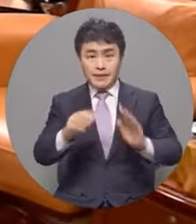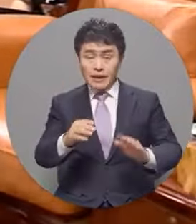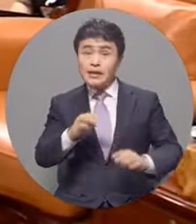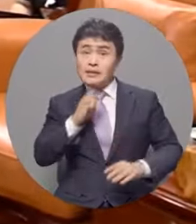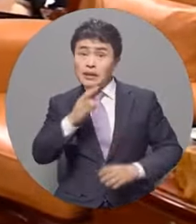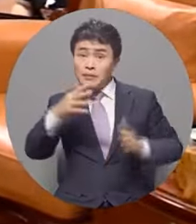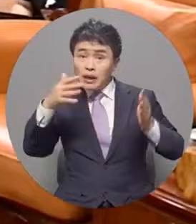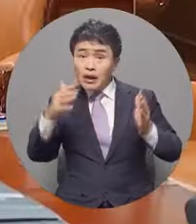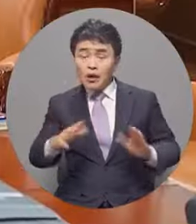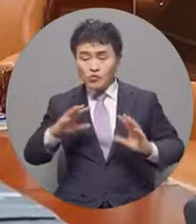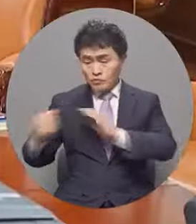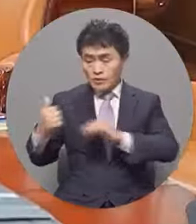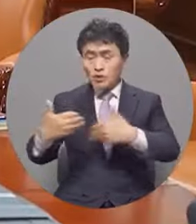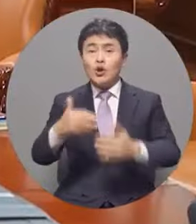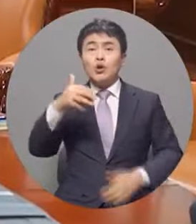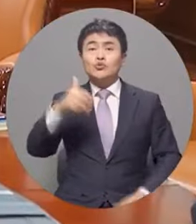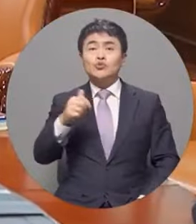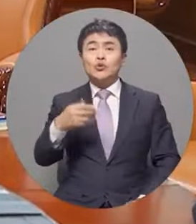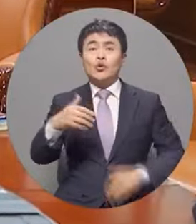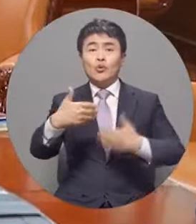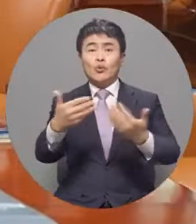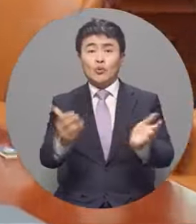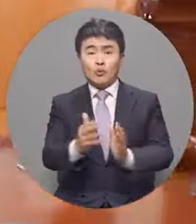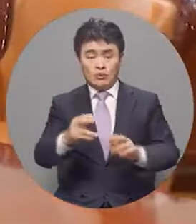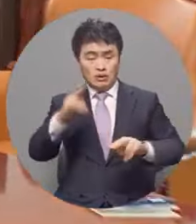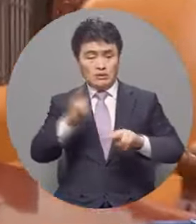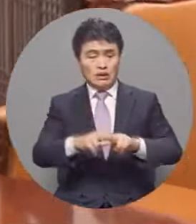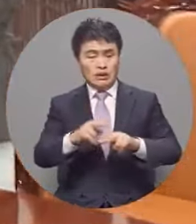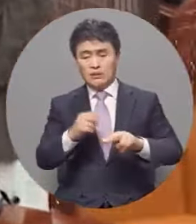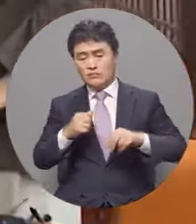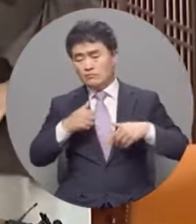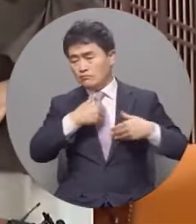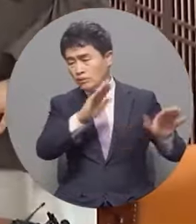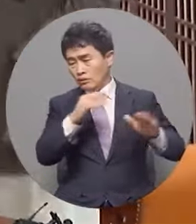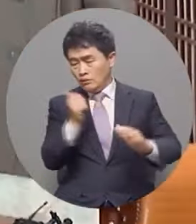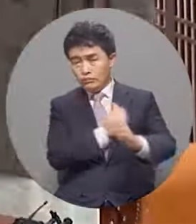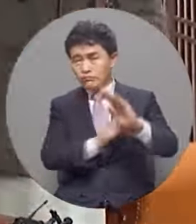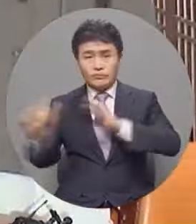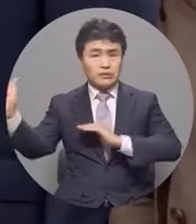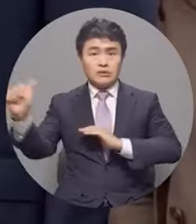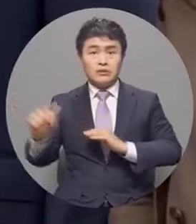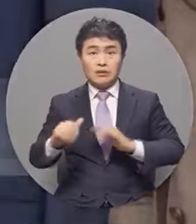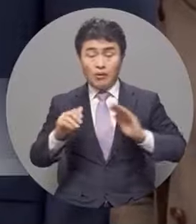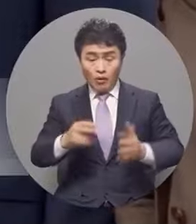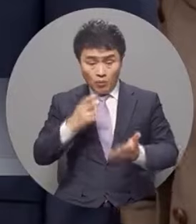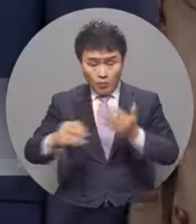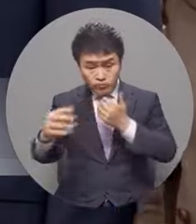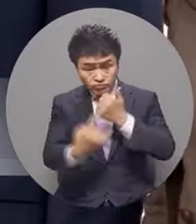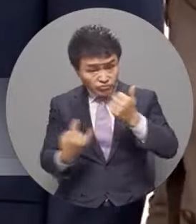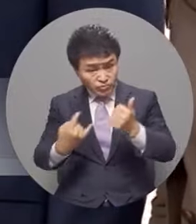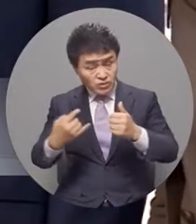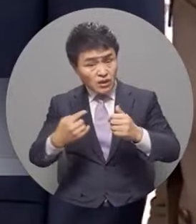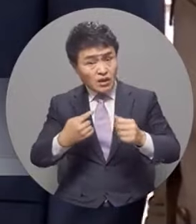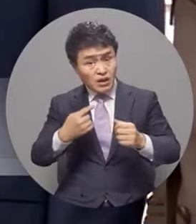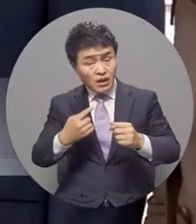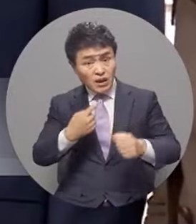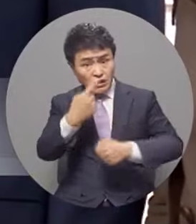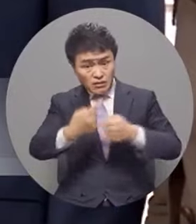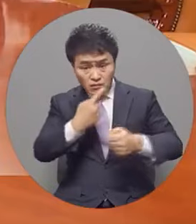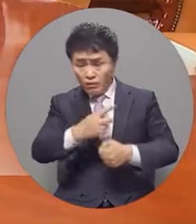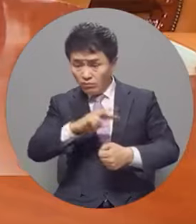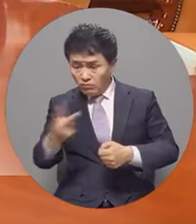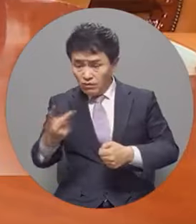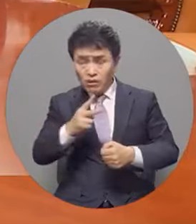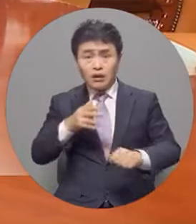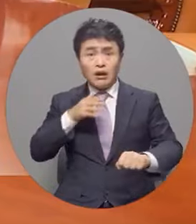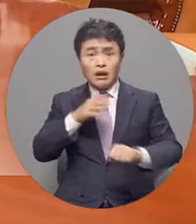안 돼 국민의힘 추경호 원내대표가 자리를 박차고 나왔습니다. 법사위 운영위를 1년씩 번갈아 맞자는